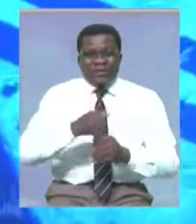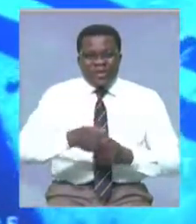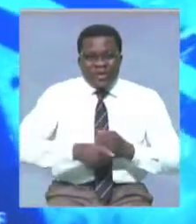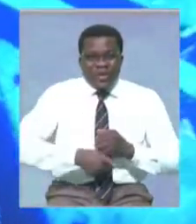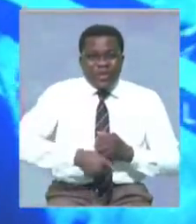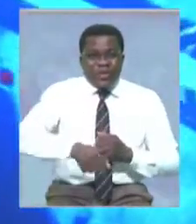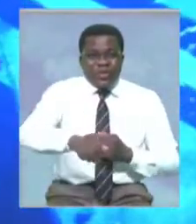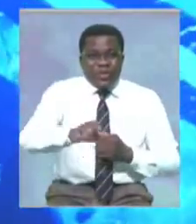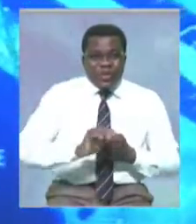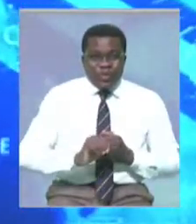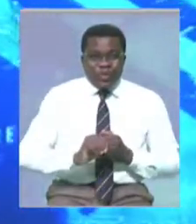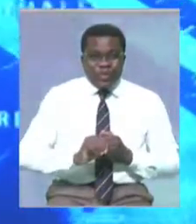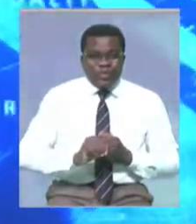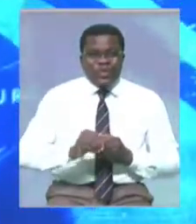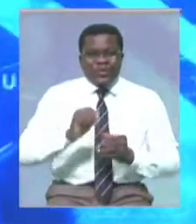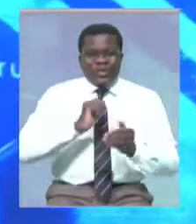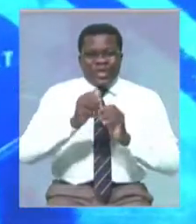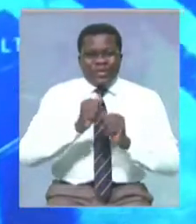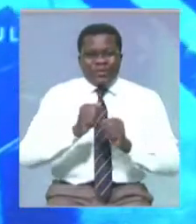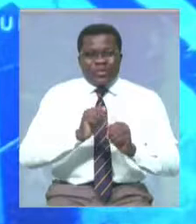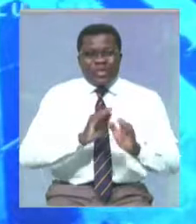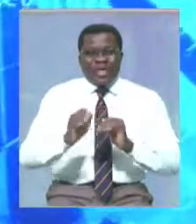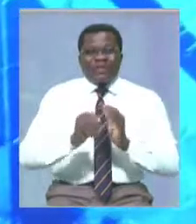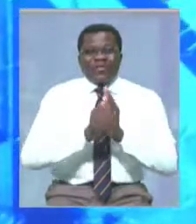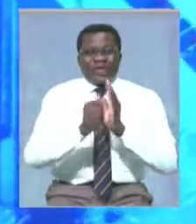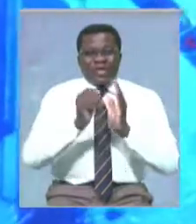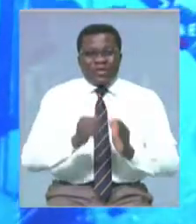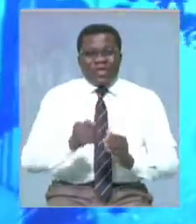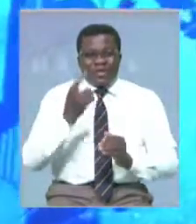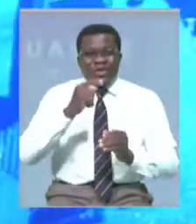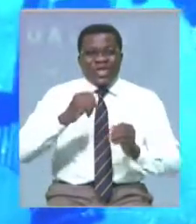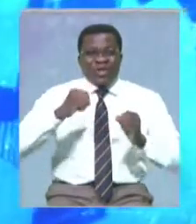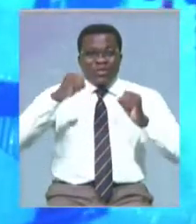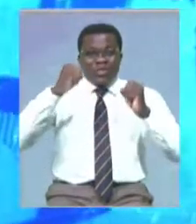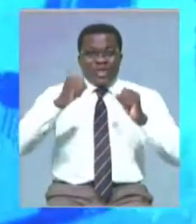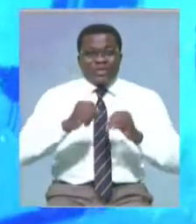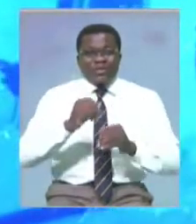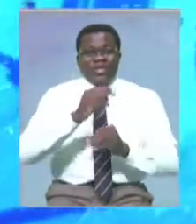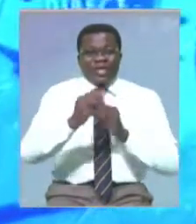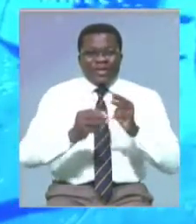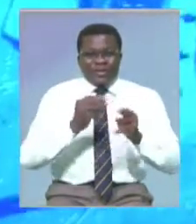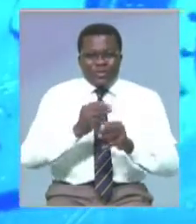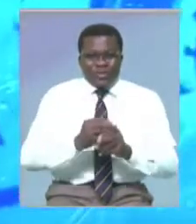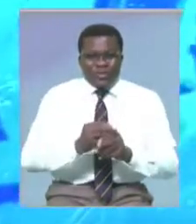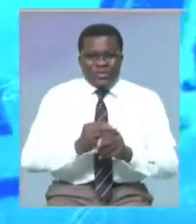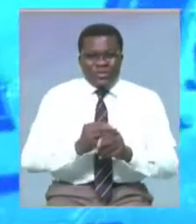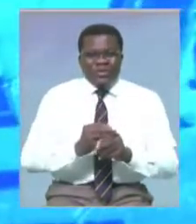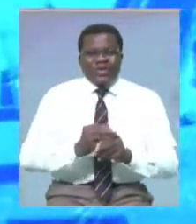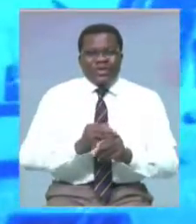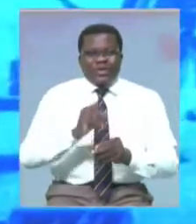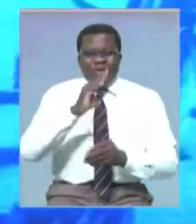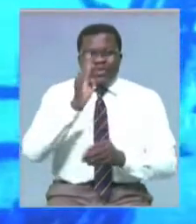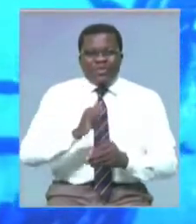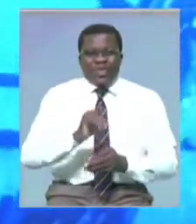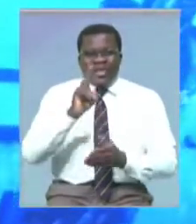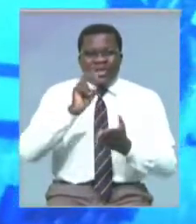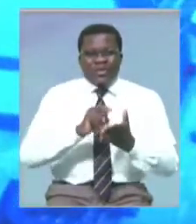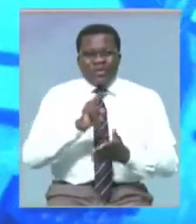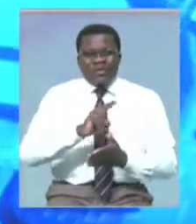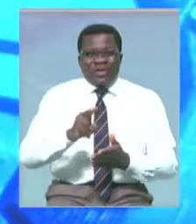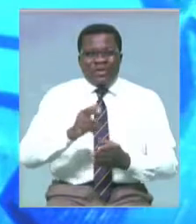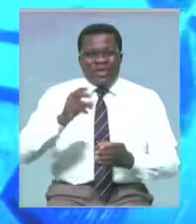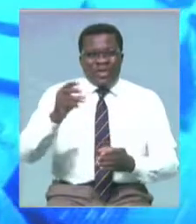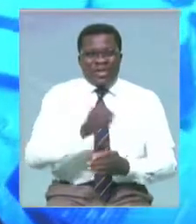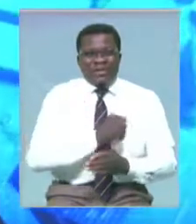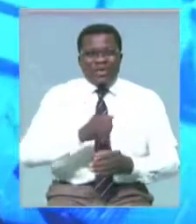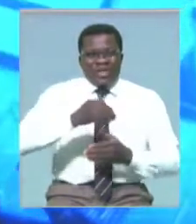pétanque, la compétition en triplette qualificative pour les championnats du monde. Bénin 2022 a été remporté par